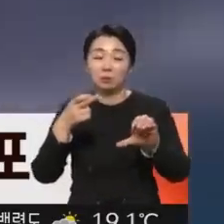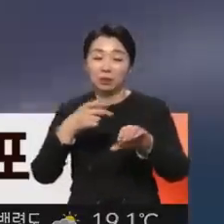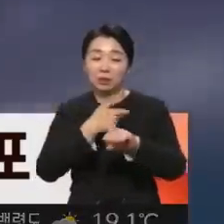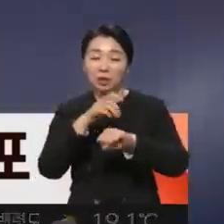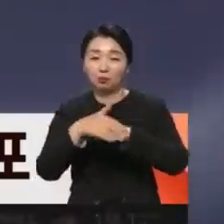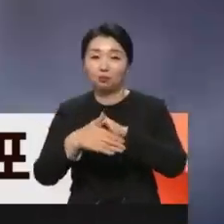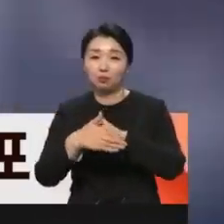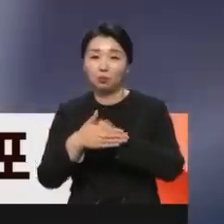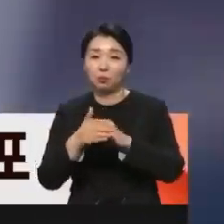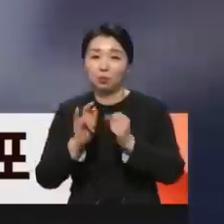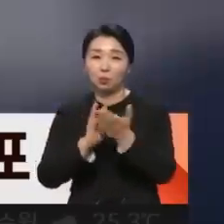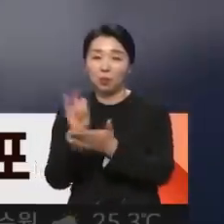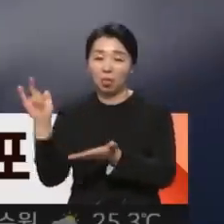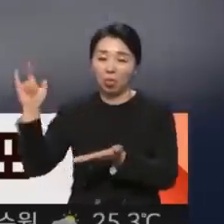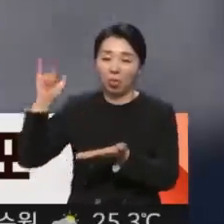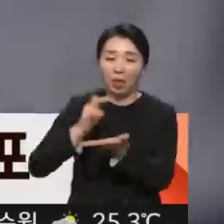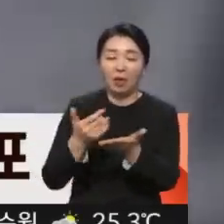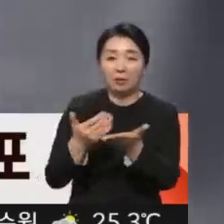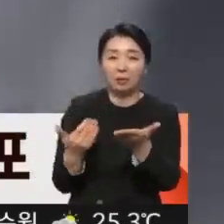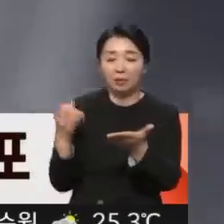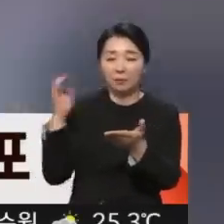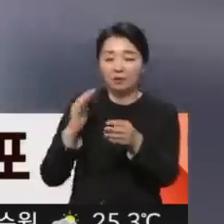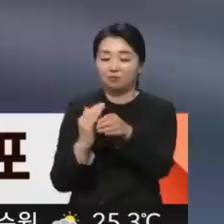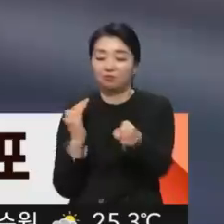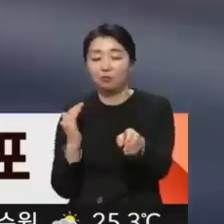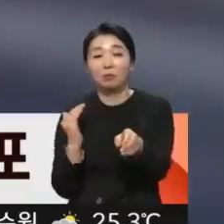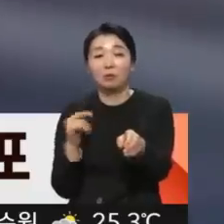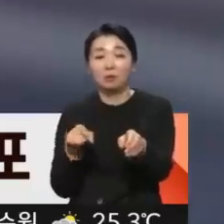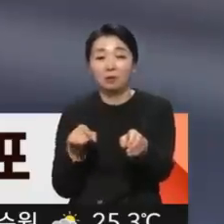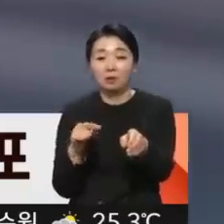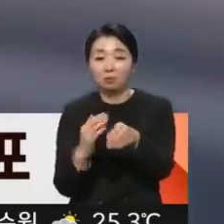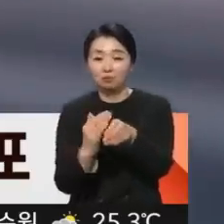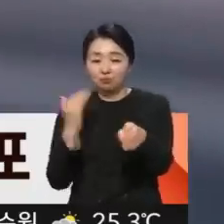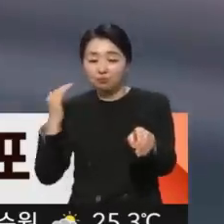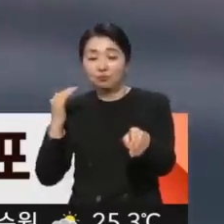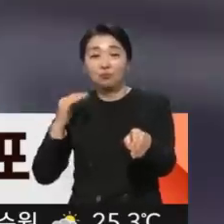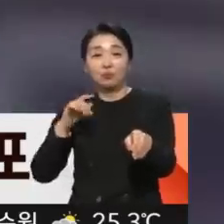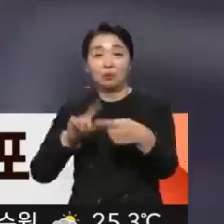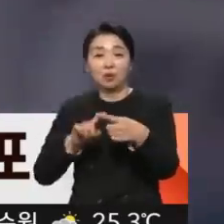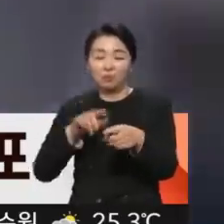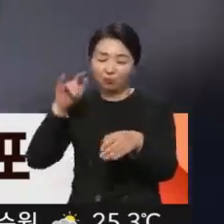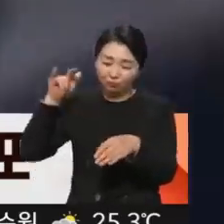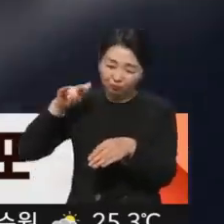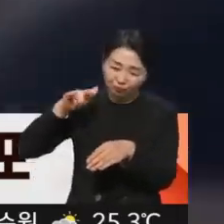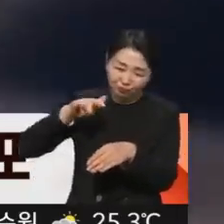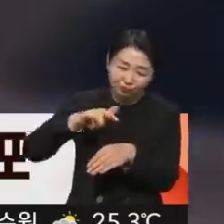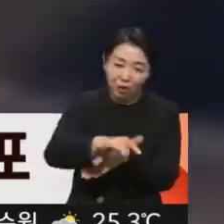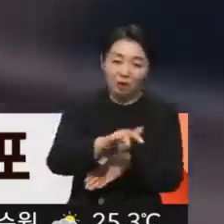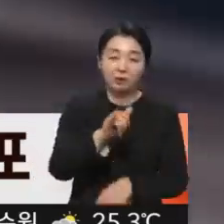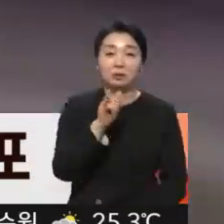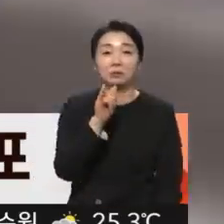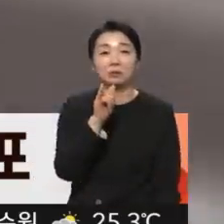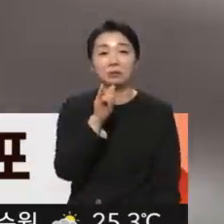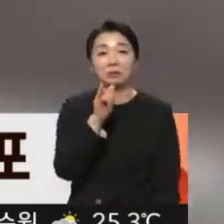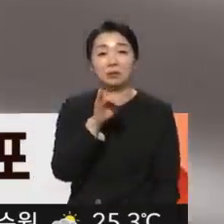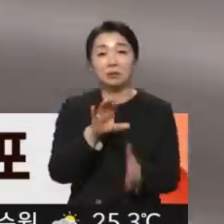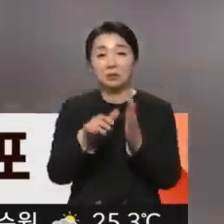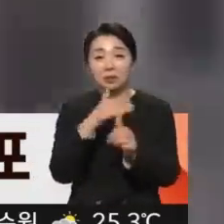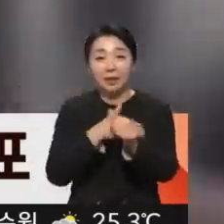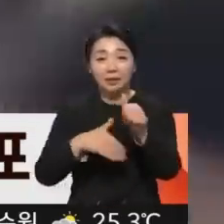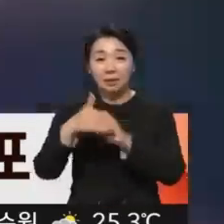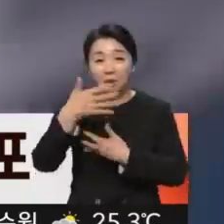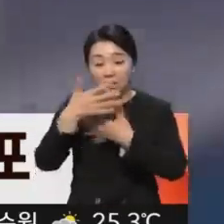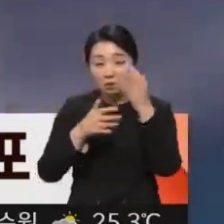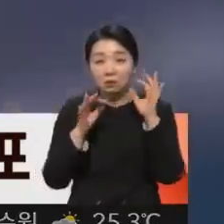직전에 출입문이 갑자기 열린 겁니다. 이 여객기는 문이 열린 상태로 활주로에 내린 걸로 알려졌는데요. 당시 상황을